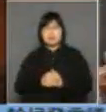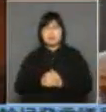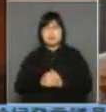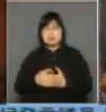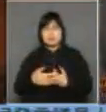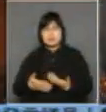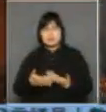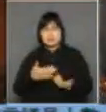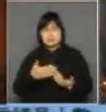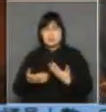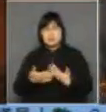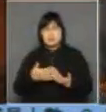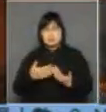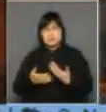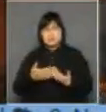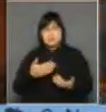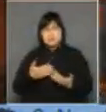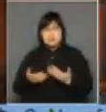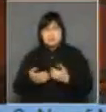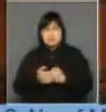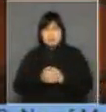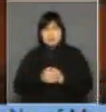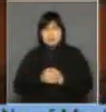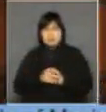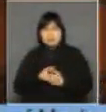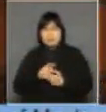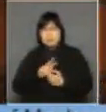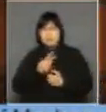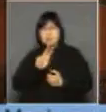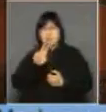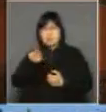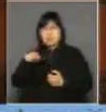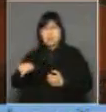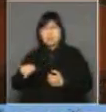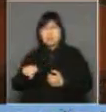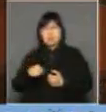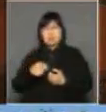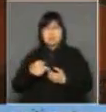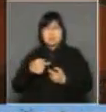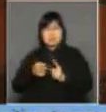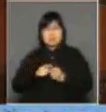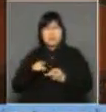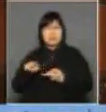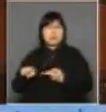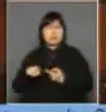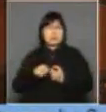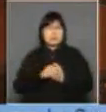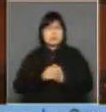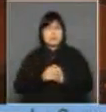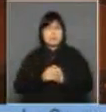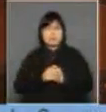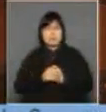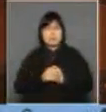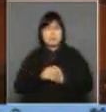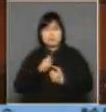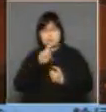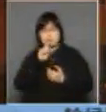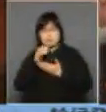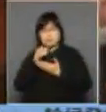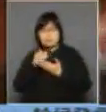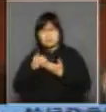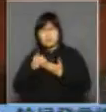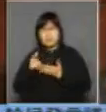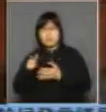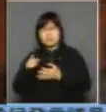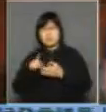呢，充分暴露了，反映了某些官員，我不夠膽